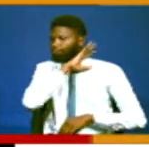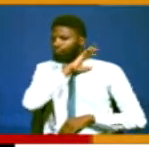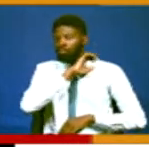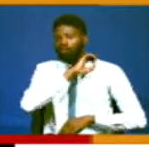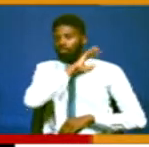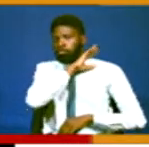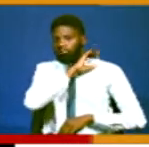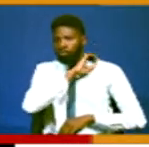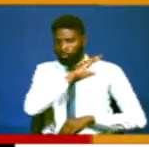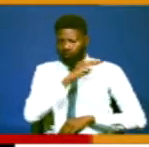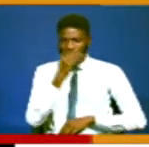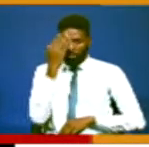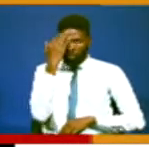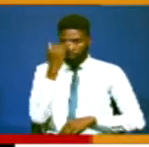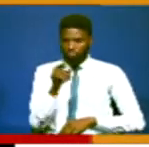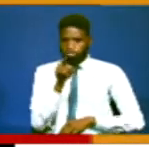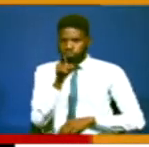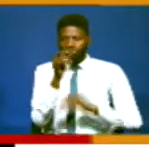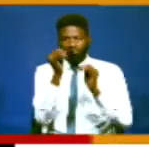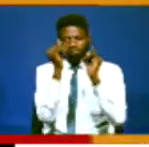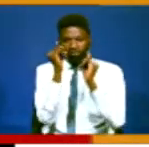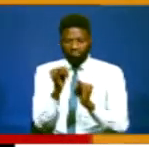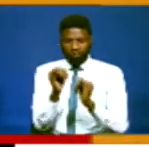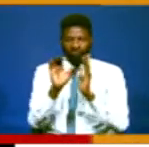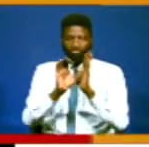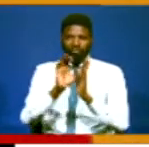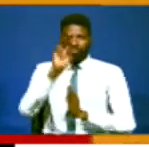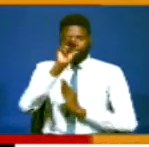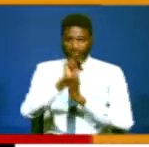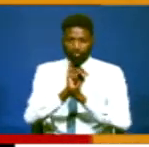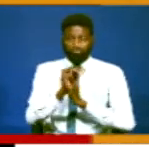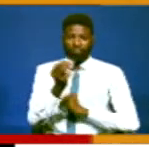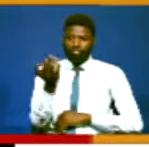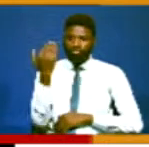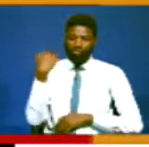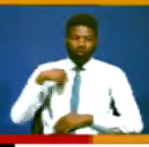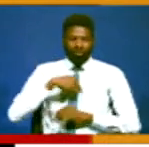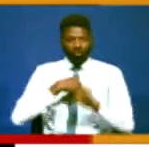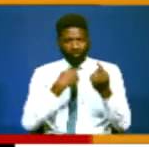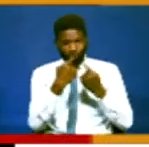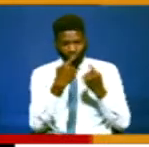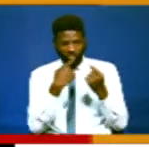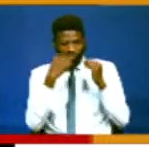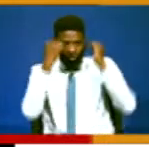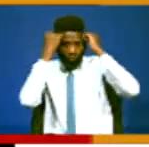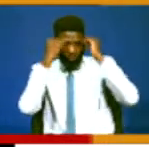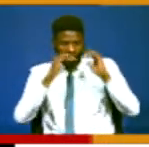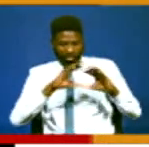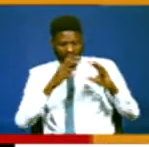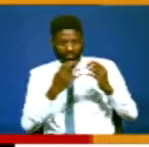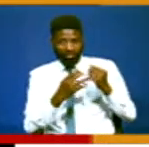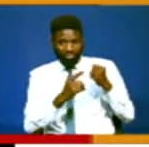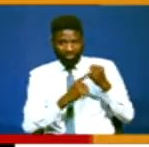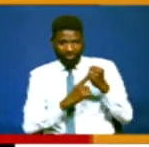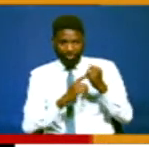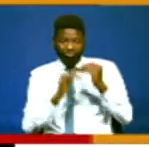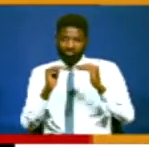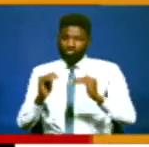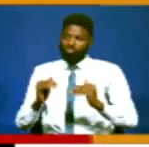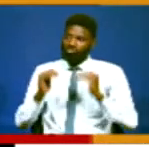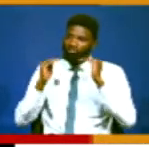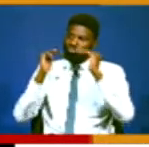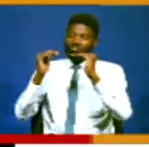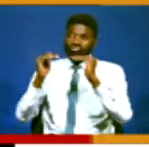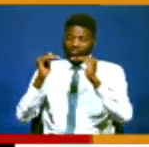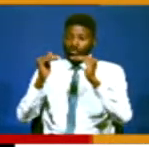mtaala mpya. Kwa sasa tulikuwa tumeongelelea wanafunzi kutoka grade ya sita kuelekea shule ya sekondari. Tarehe